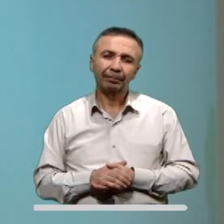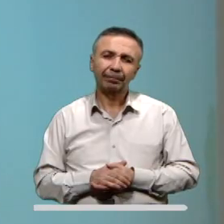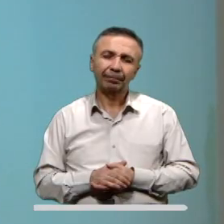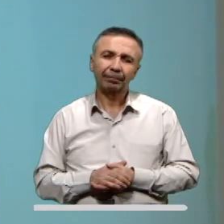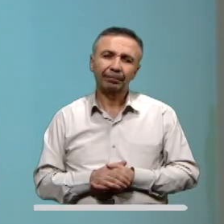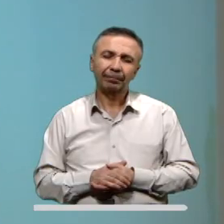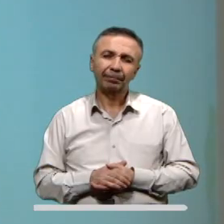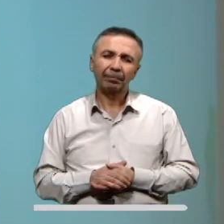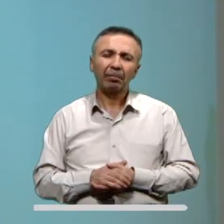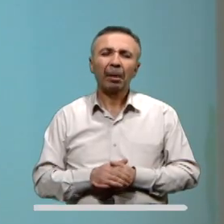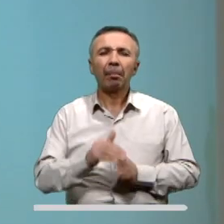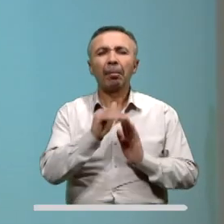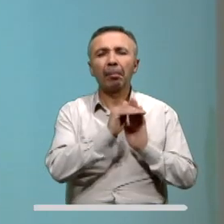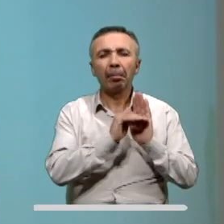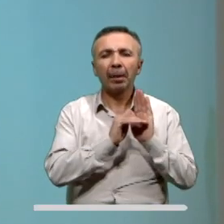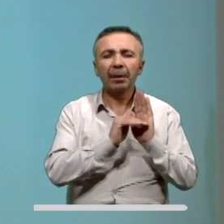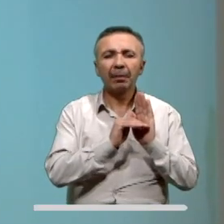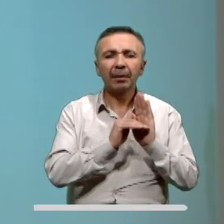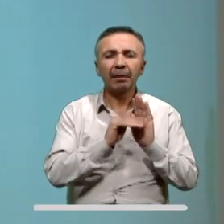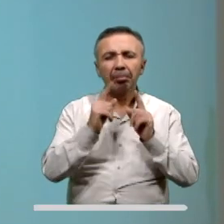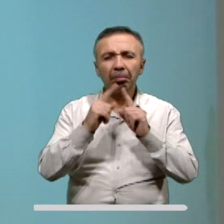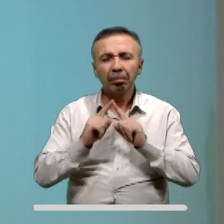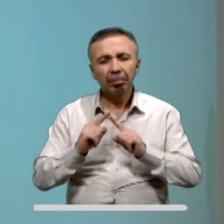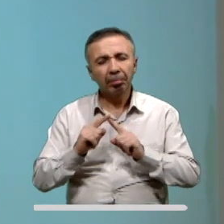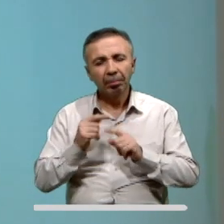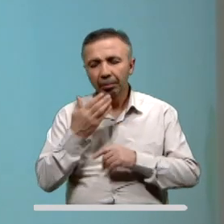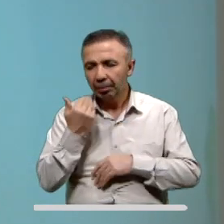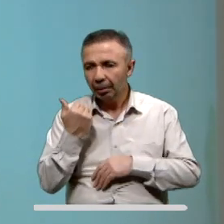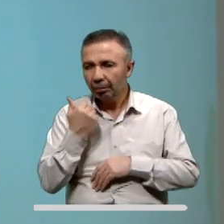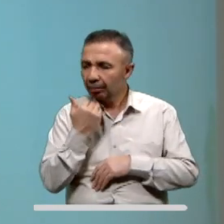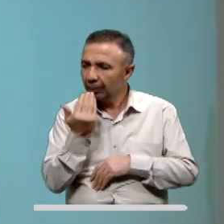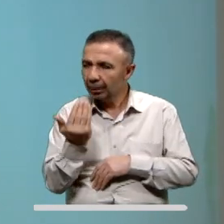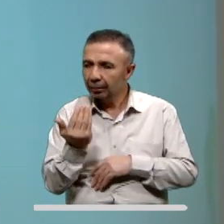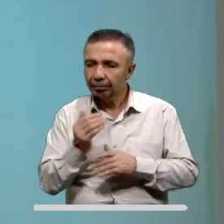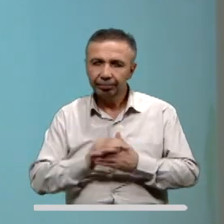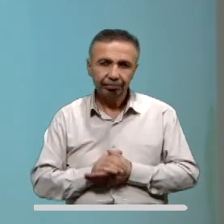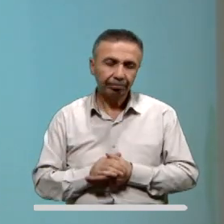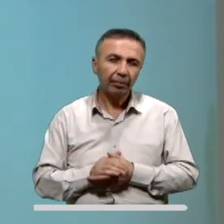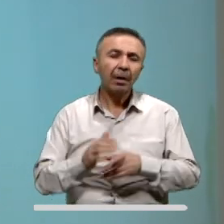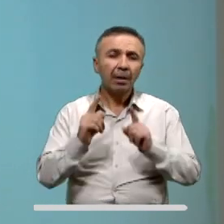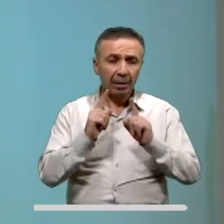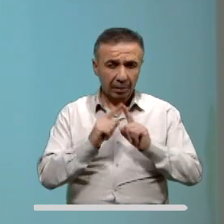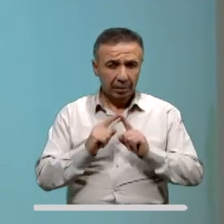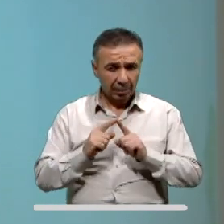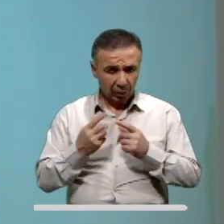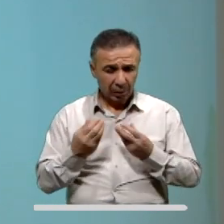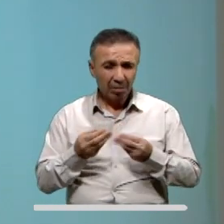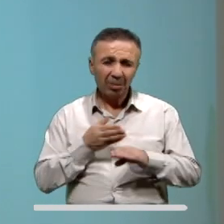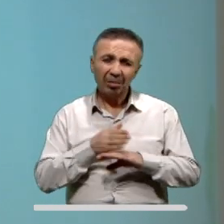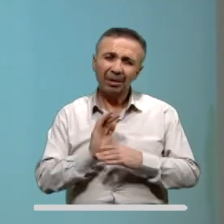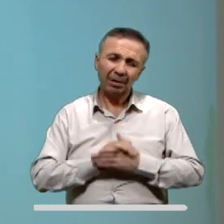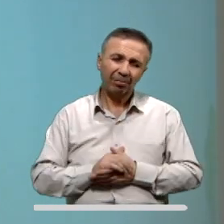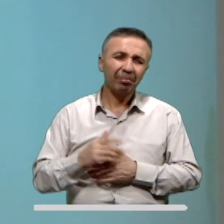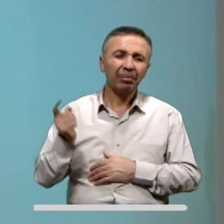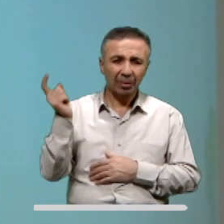bunlar madde madde şunlardır şunlardır diye sayılamaz ve sayılsa bile o zaman bu doğru olmaz